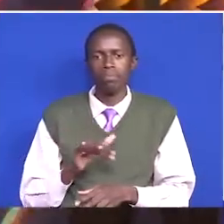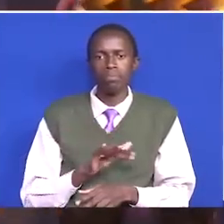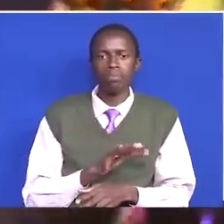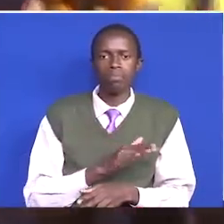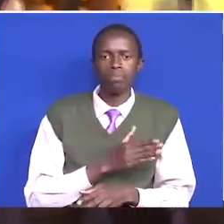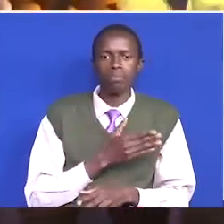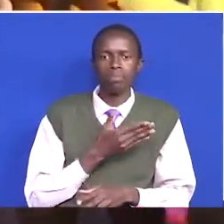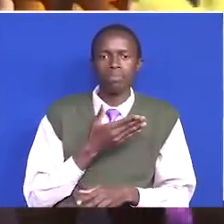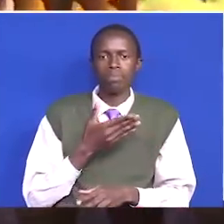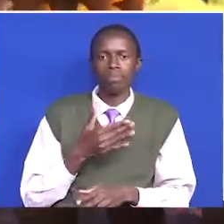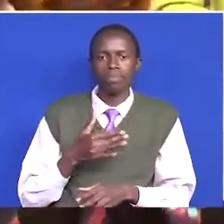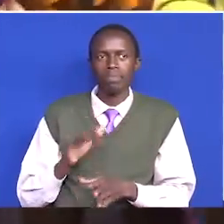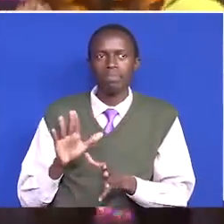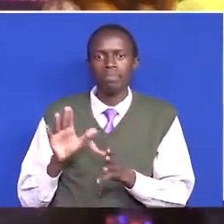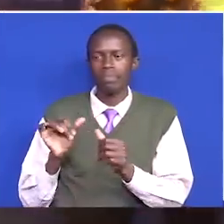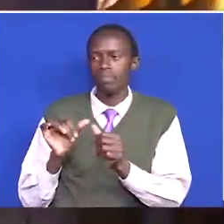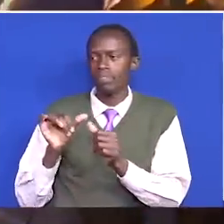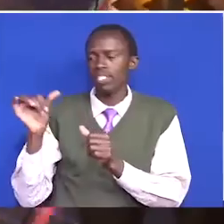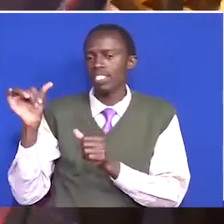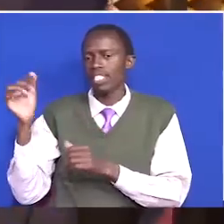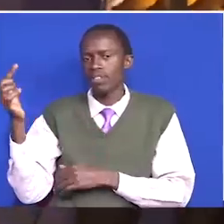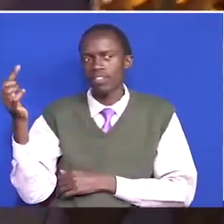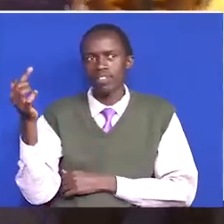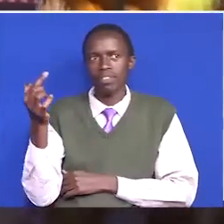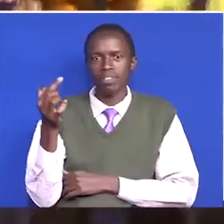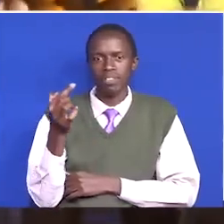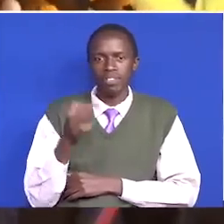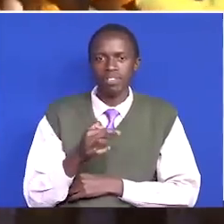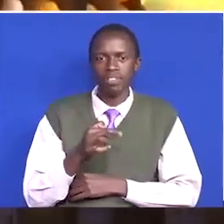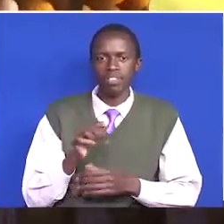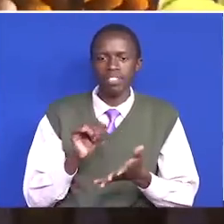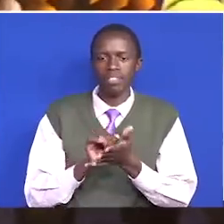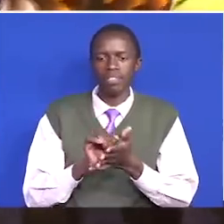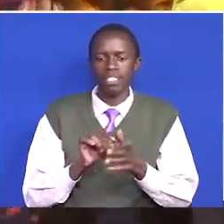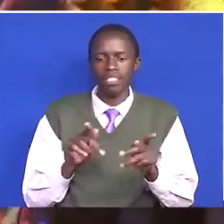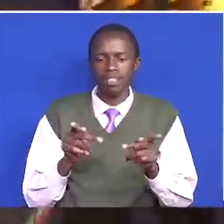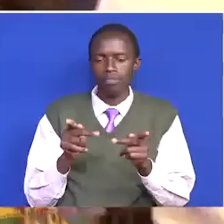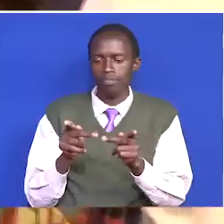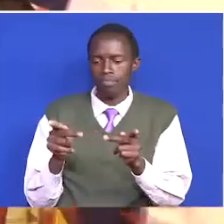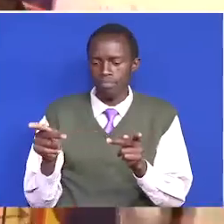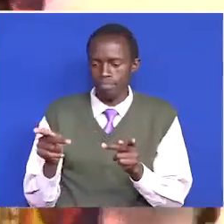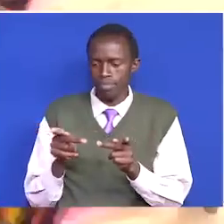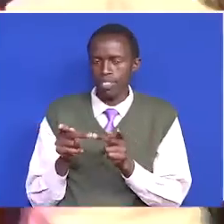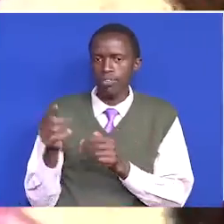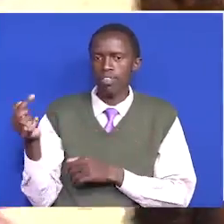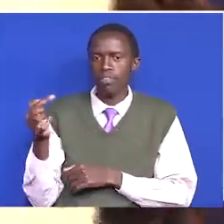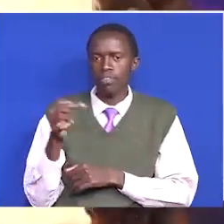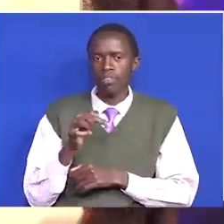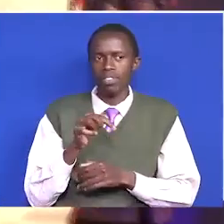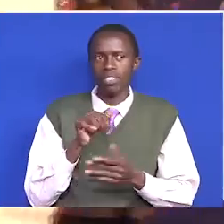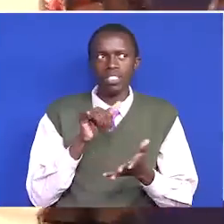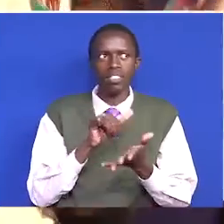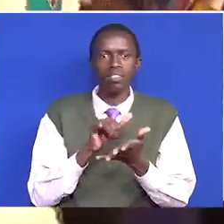yeah. Umbali tumetoka na mahali tumefika,